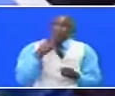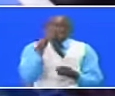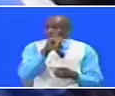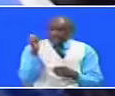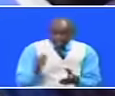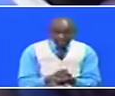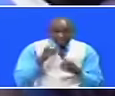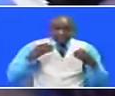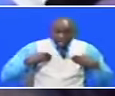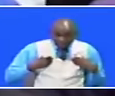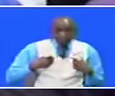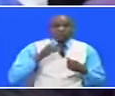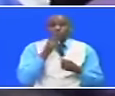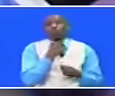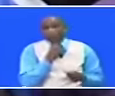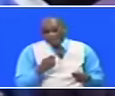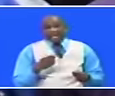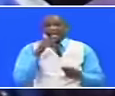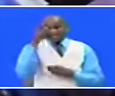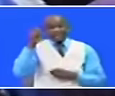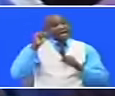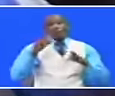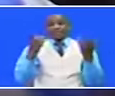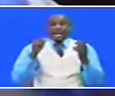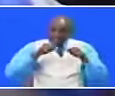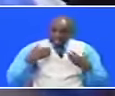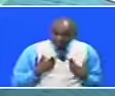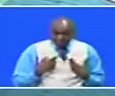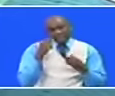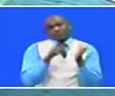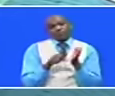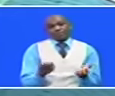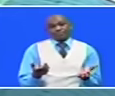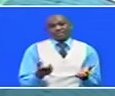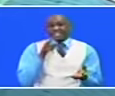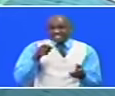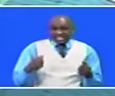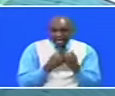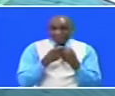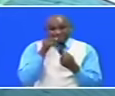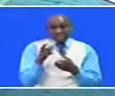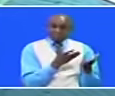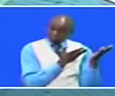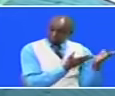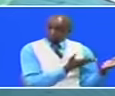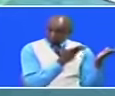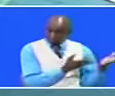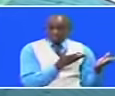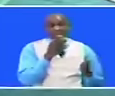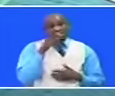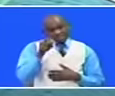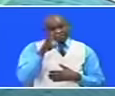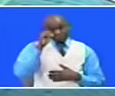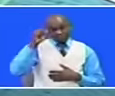ya kwamba watakuwa wanapeleka maagency wangapi? Hiyo ni swali tulikuwa tunajuzana. As this happened, Kasese parliamentary aspirant Swarup